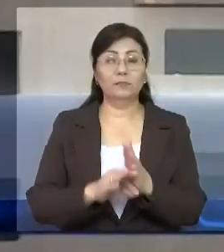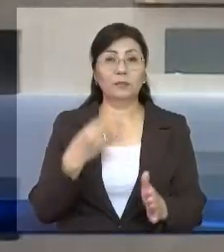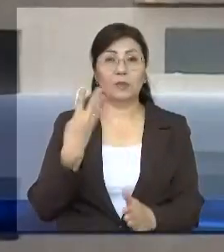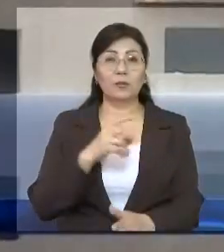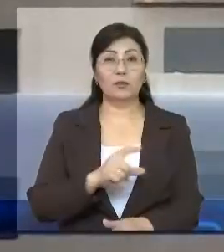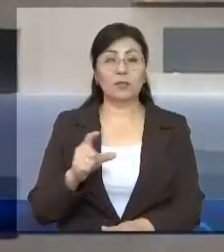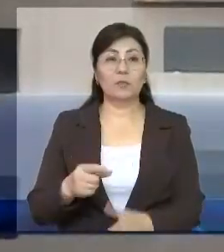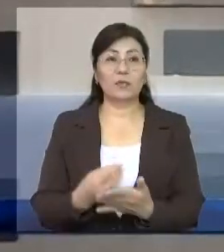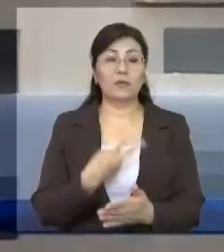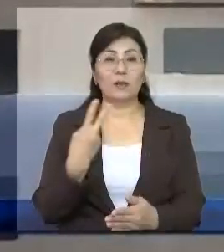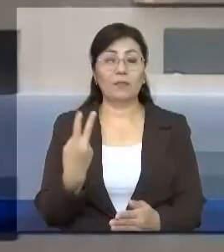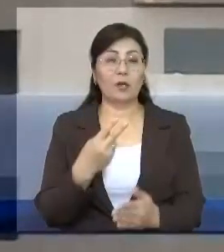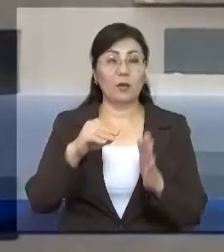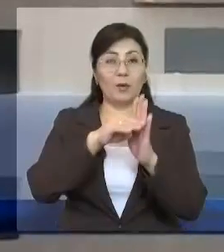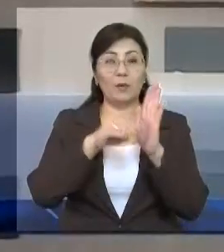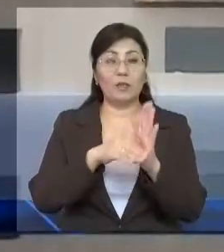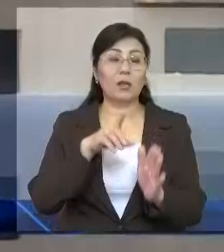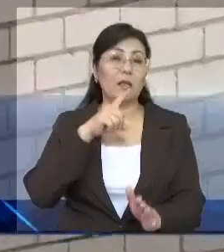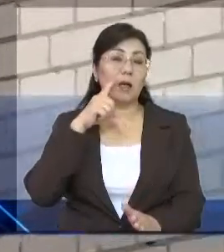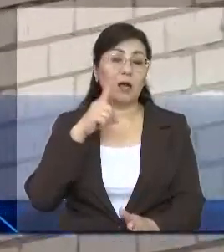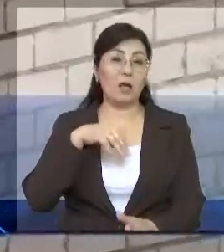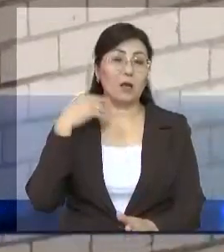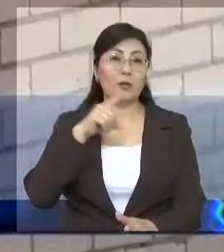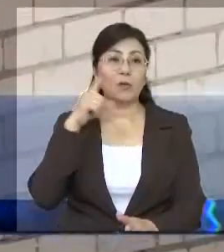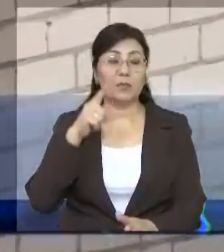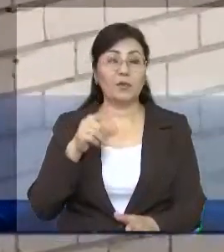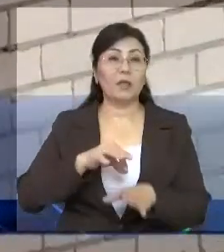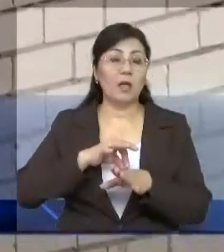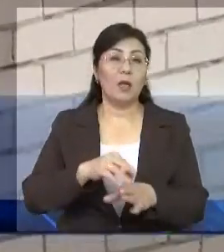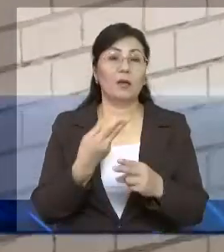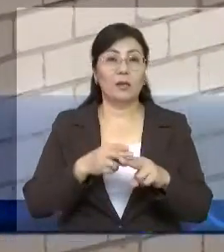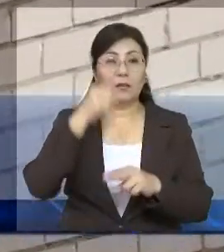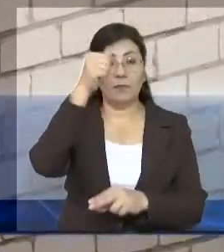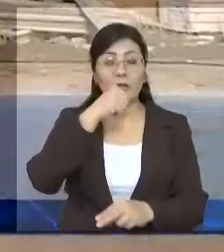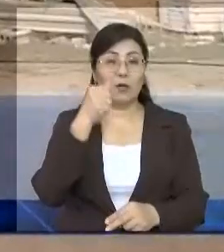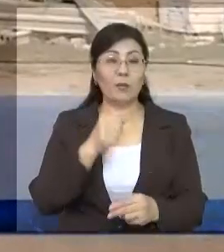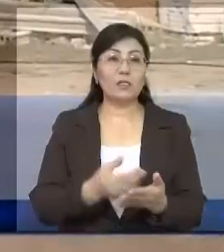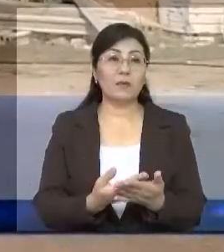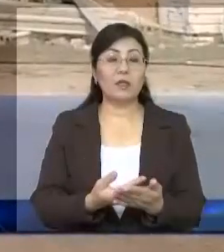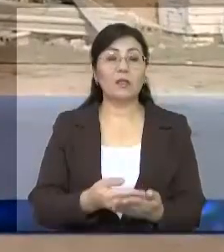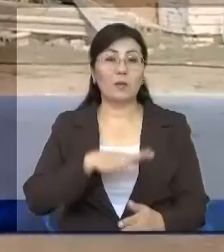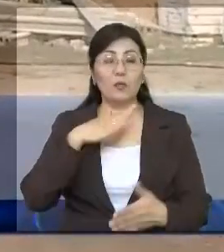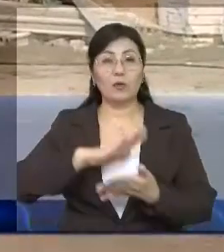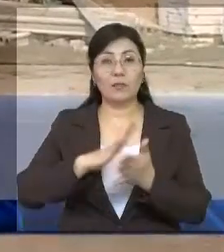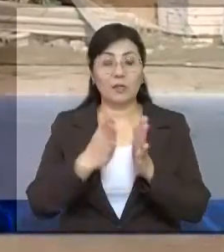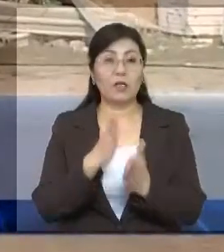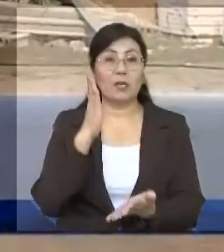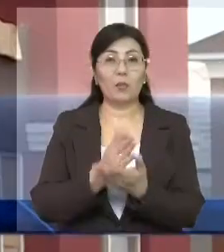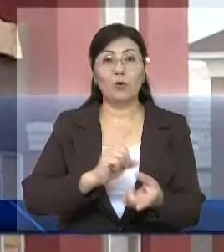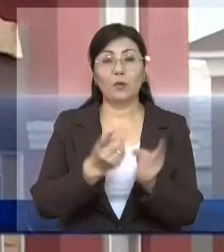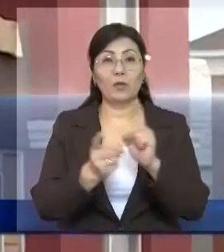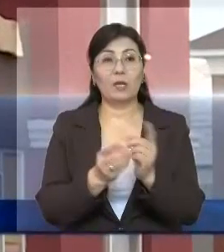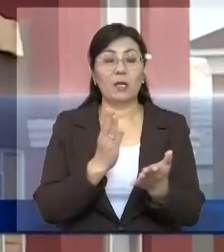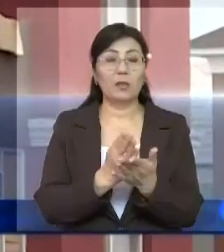человек. Второй тур программы «Актюбе-Жастаре» планируют реализовать в текущем году. Специалисты банка отмечают, что некоторые условия будут изменены. Это